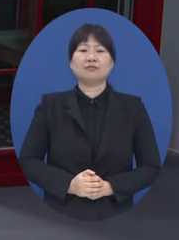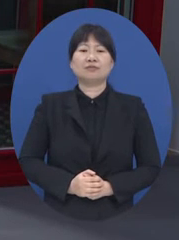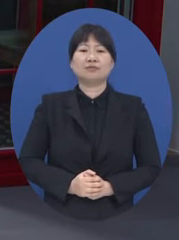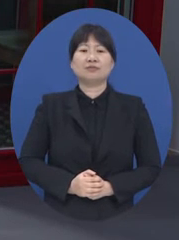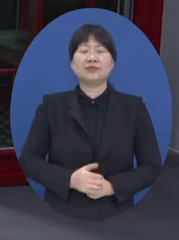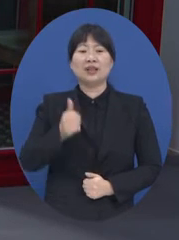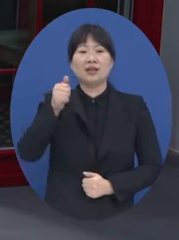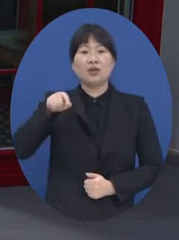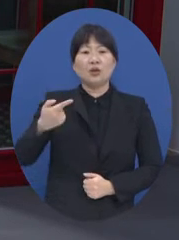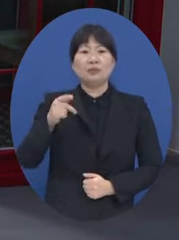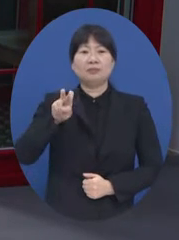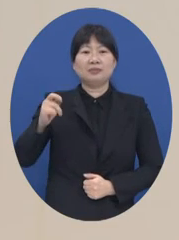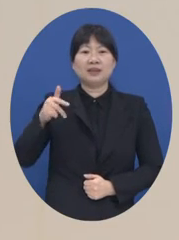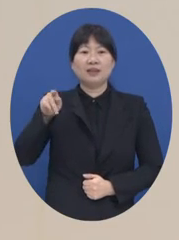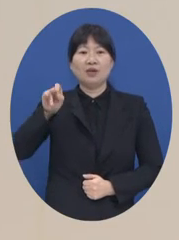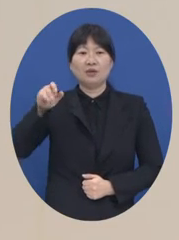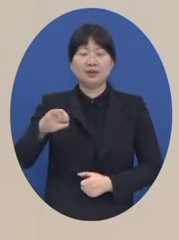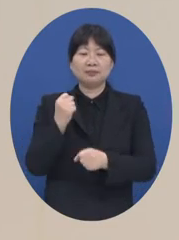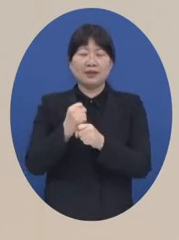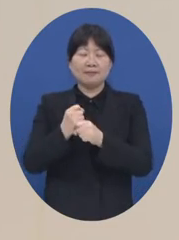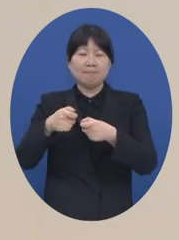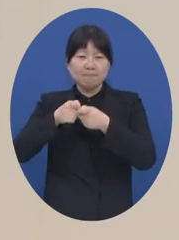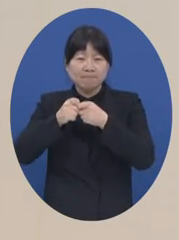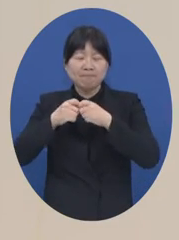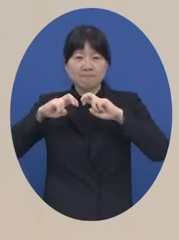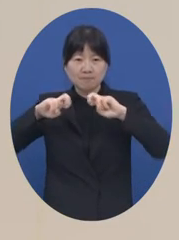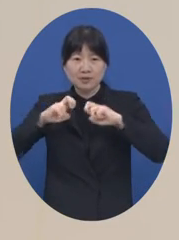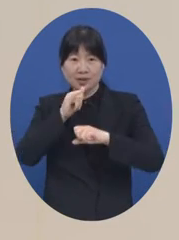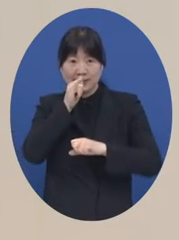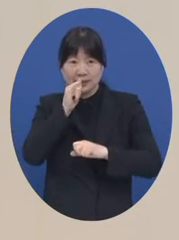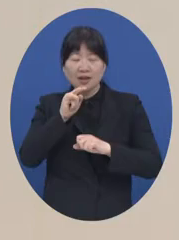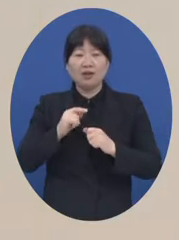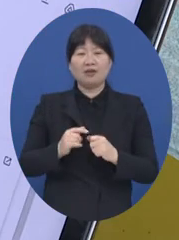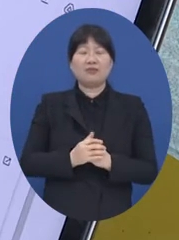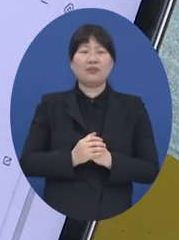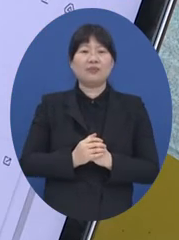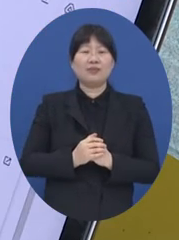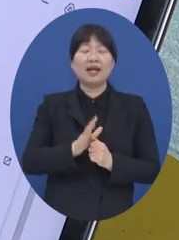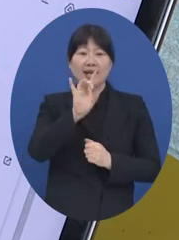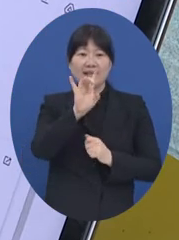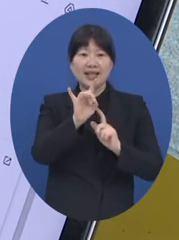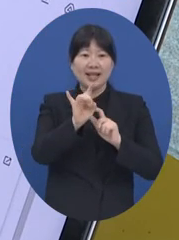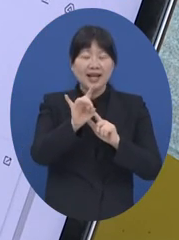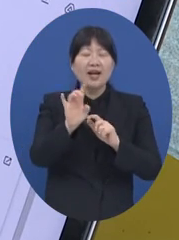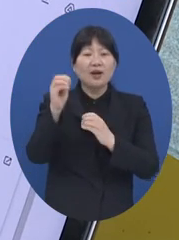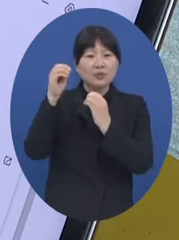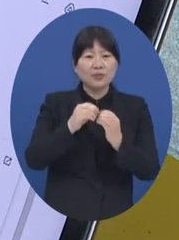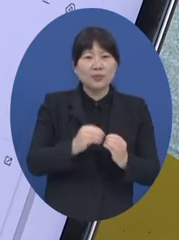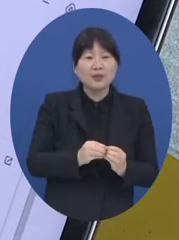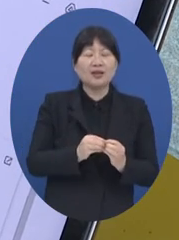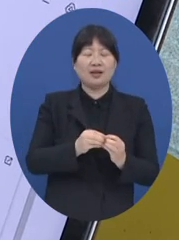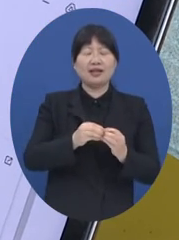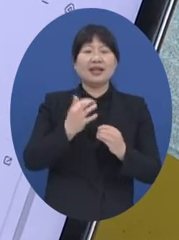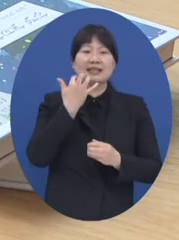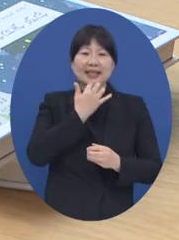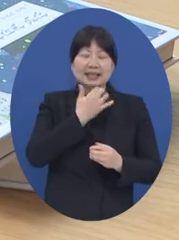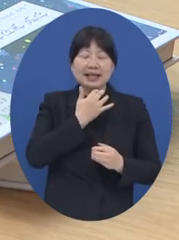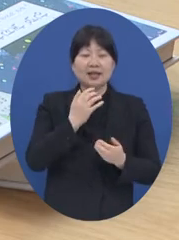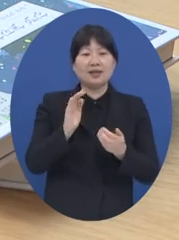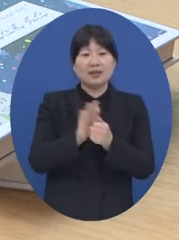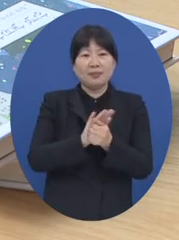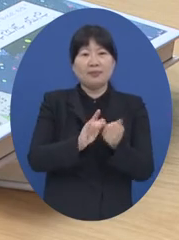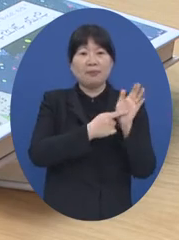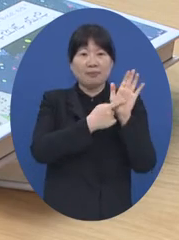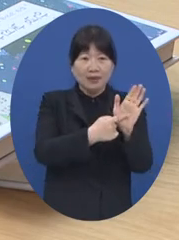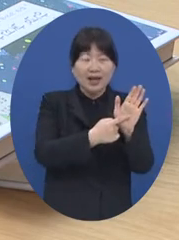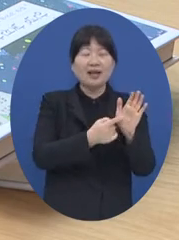훈민정음 의 제작 원리 를 분석해 고유의 색상과 그림 으로 변환하는 서비스 이른바 문화 기술 아이디어 구현 의 성공한